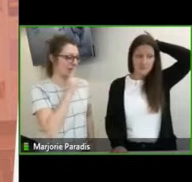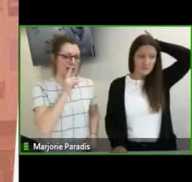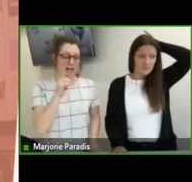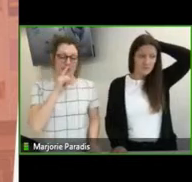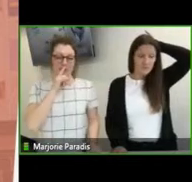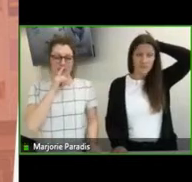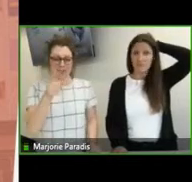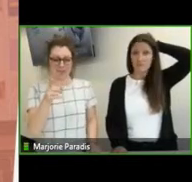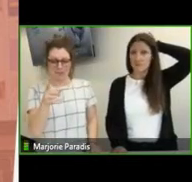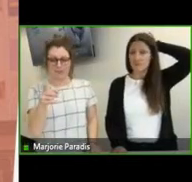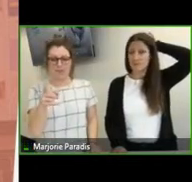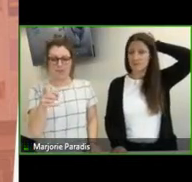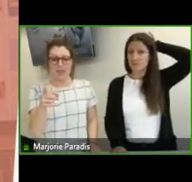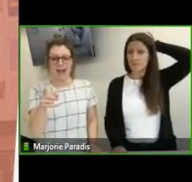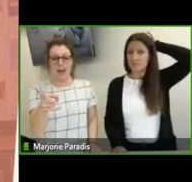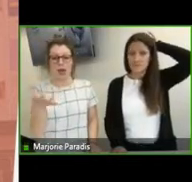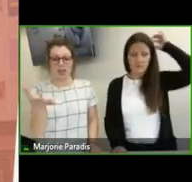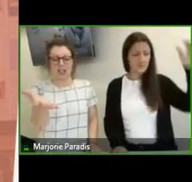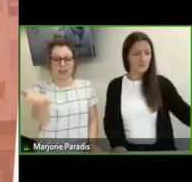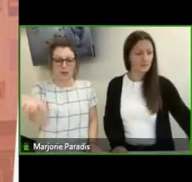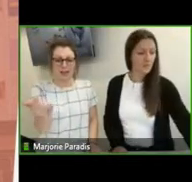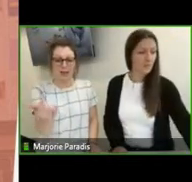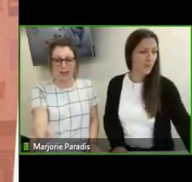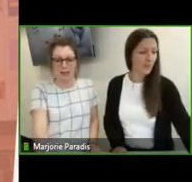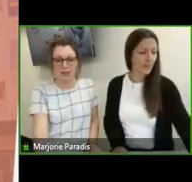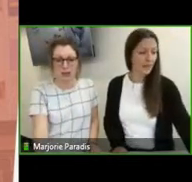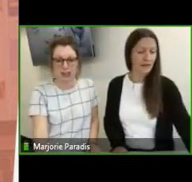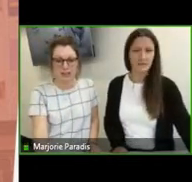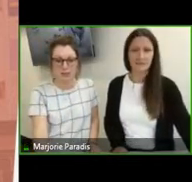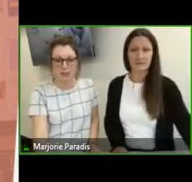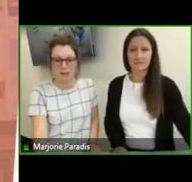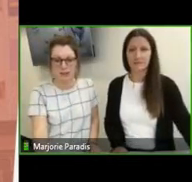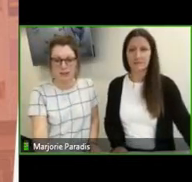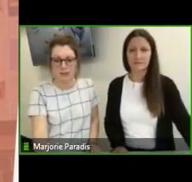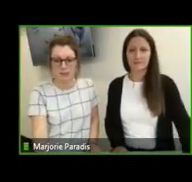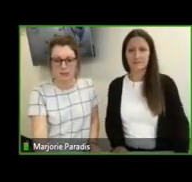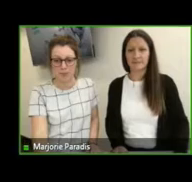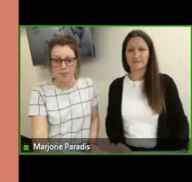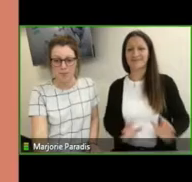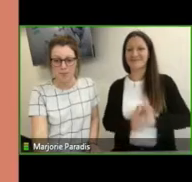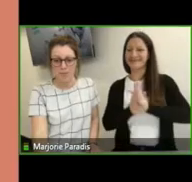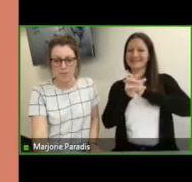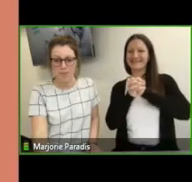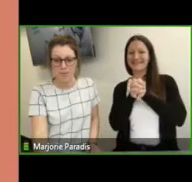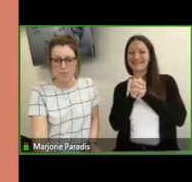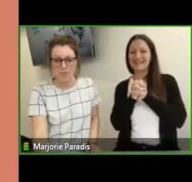amène à la prochaine, finalement, la prochaine diapositive.